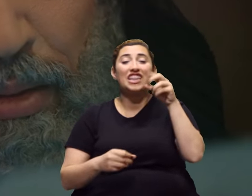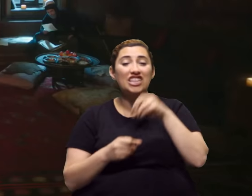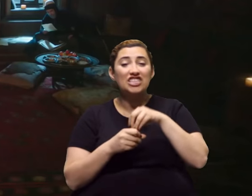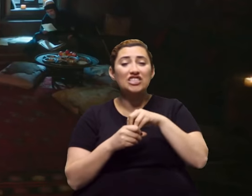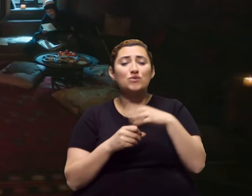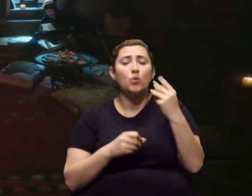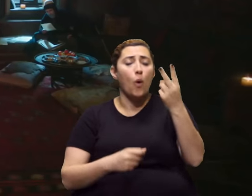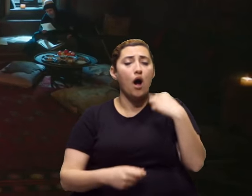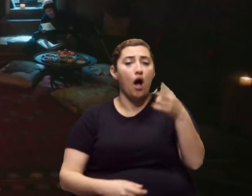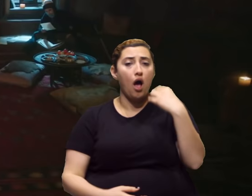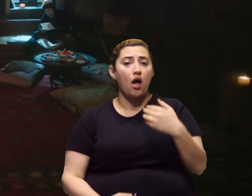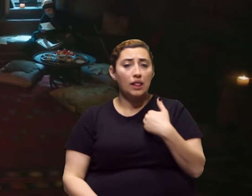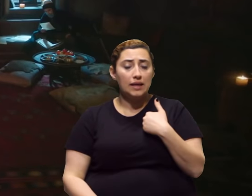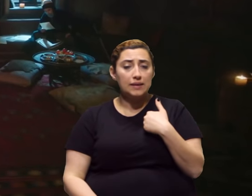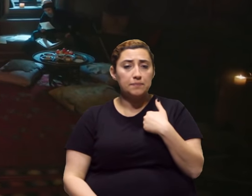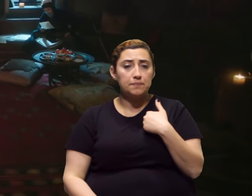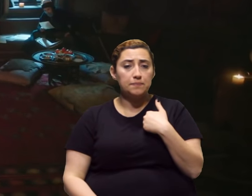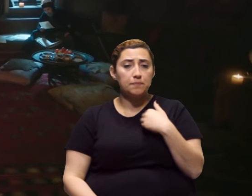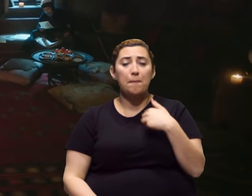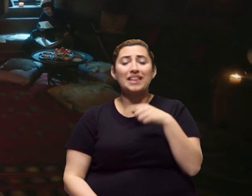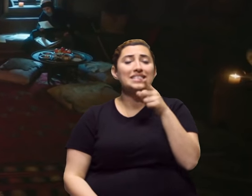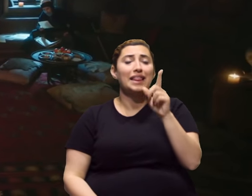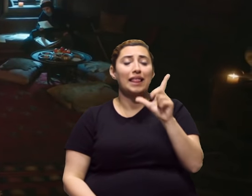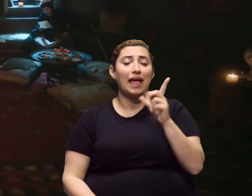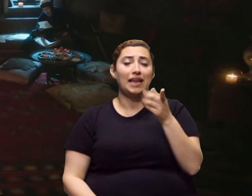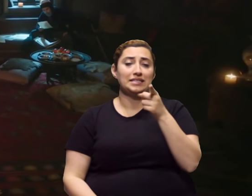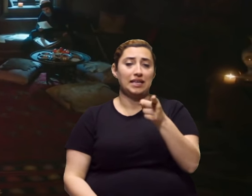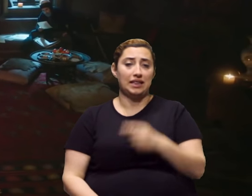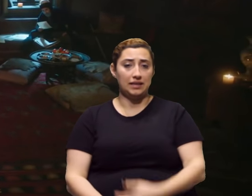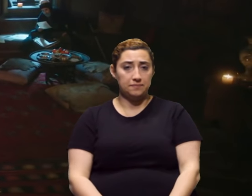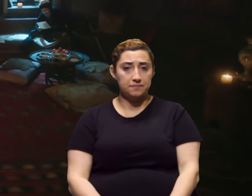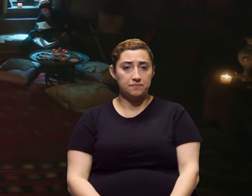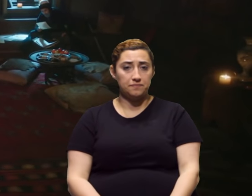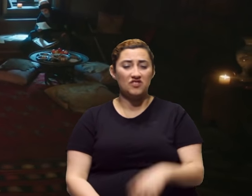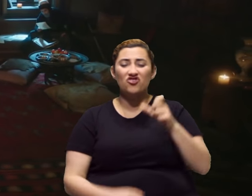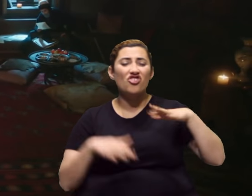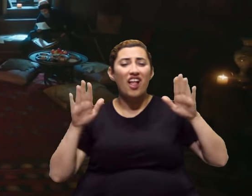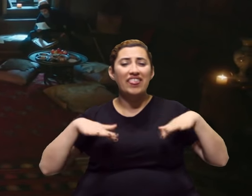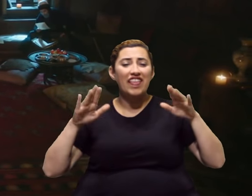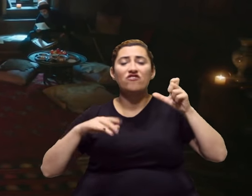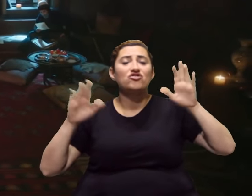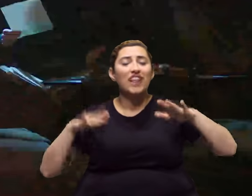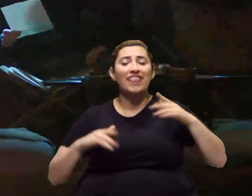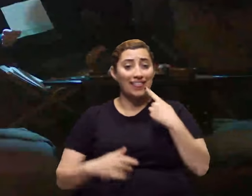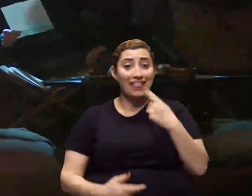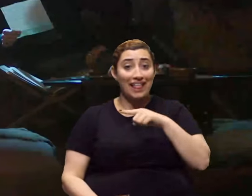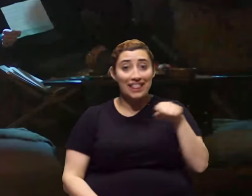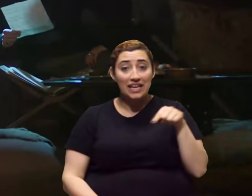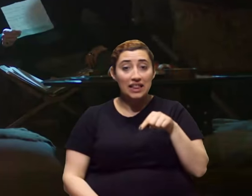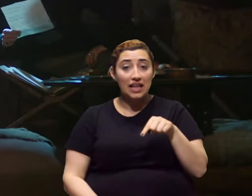için çok ağladım. Bana seni gerek seni. Cennet cennet